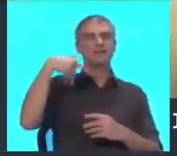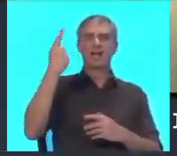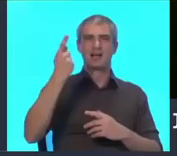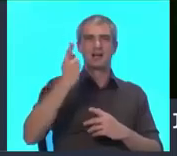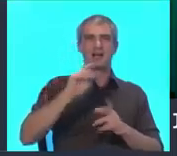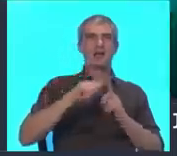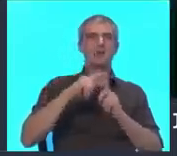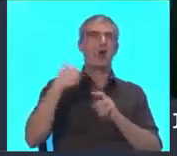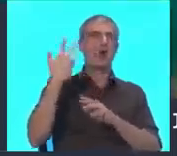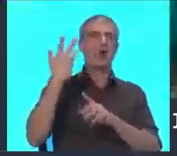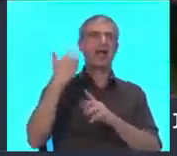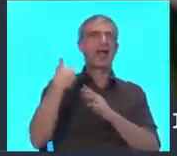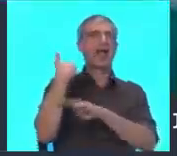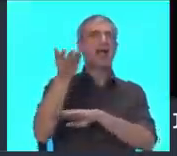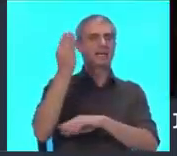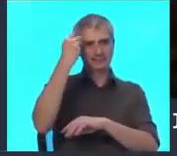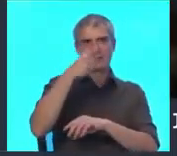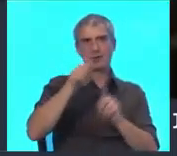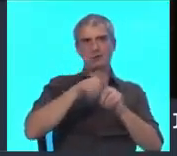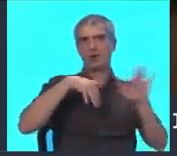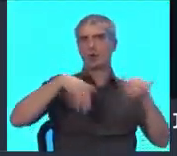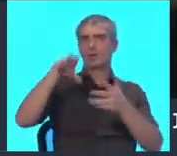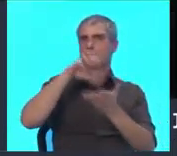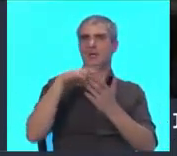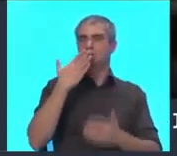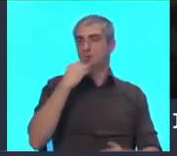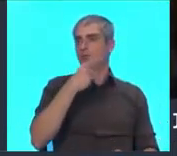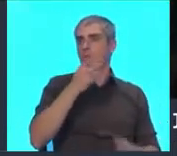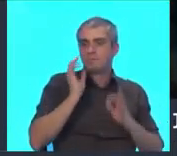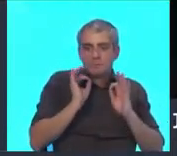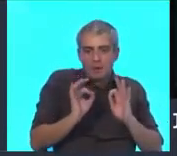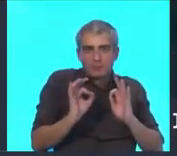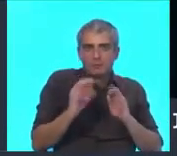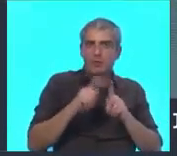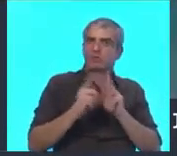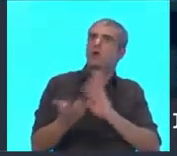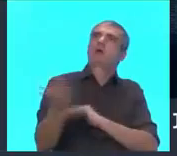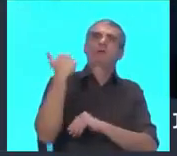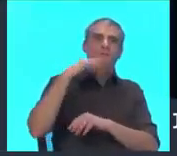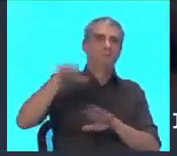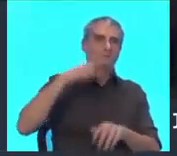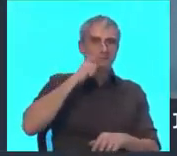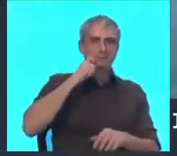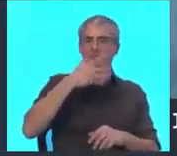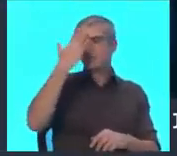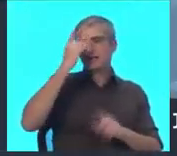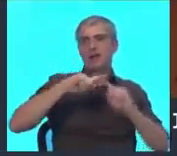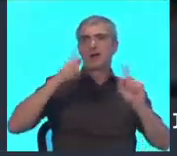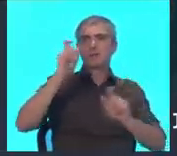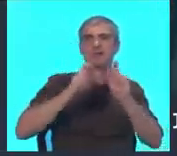זה ממש המדרחוב של מרכז ירושלים, זה ממש החצי האחורי שלה. ושם הכירה כל מיני